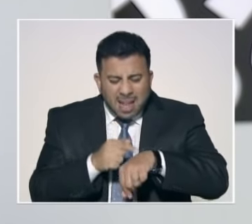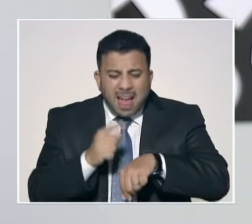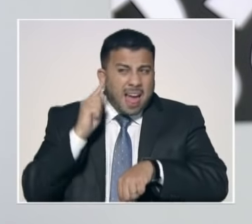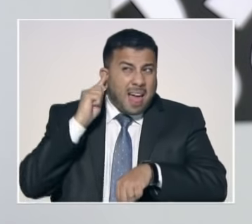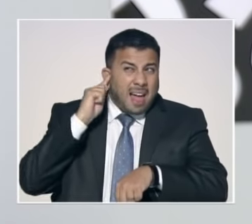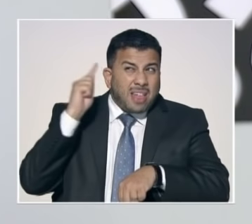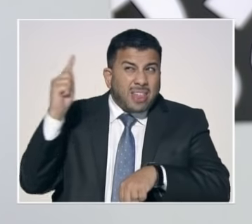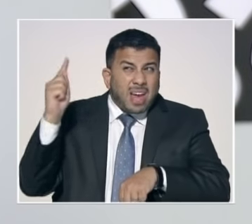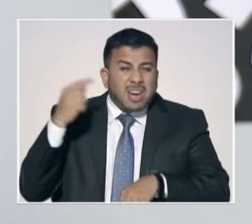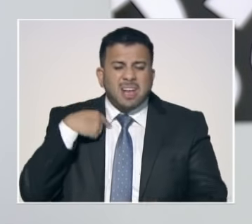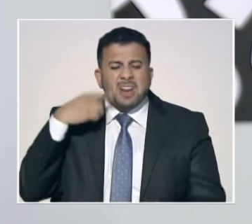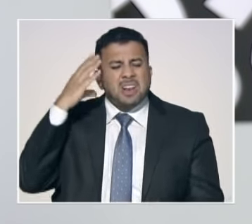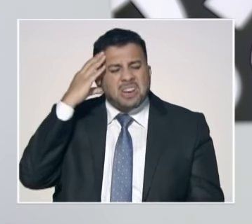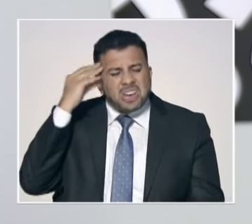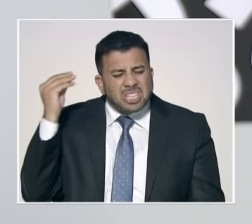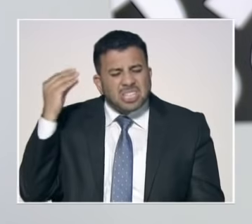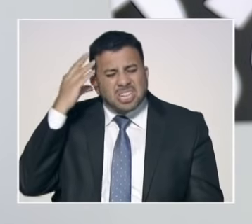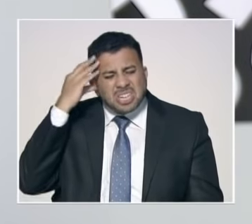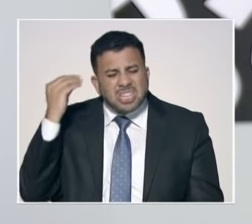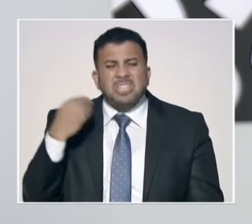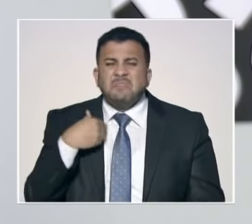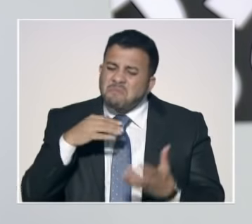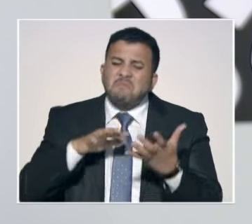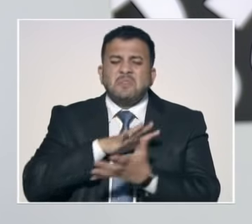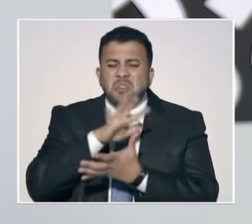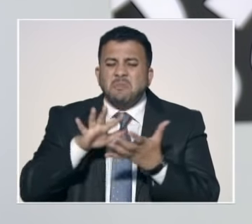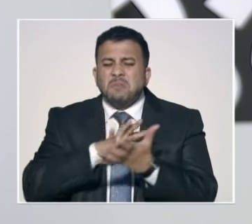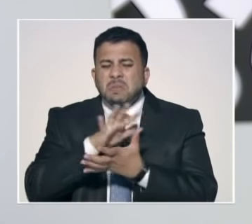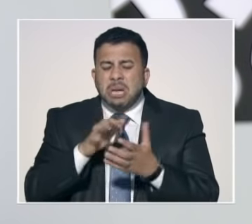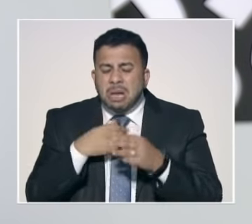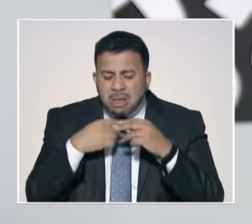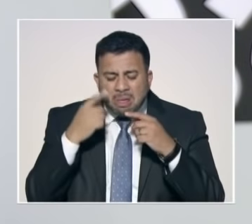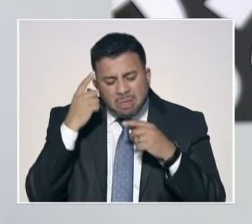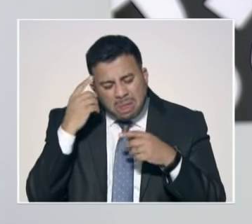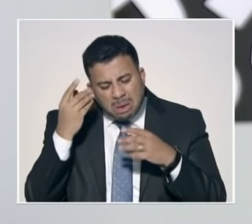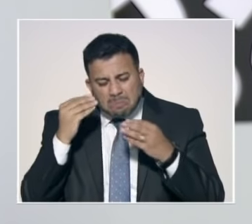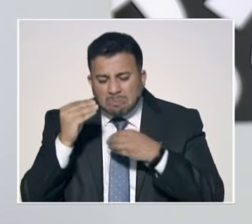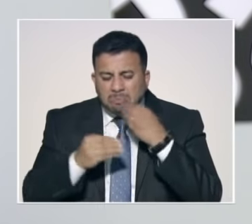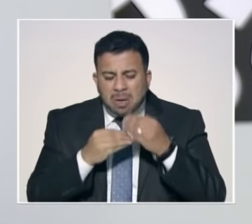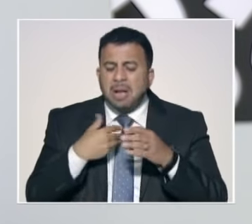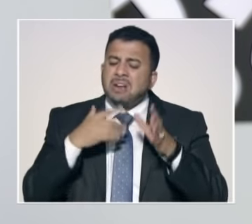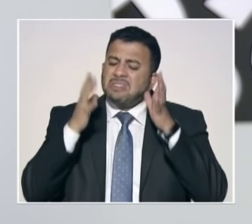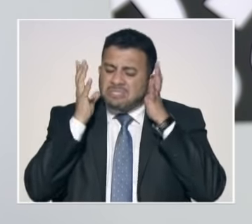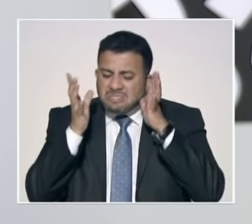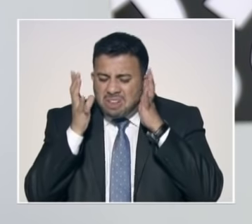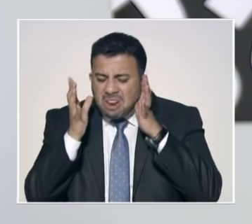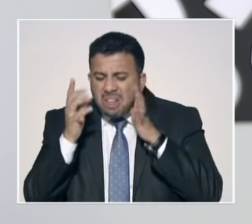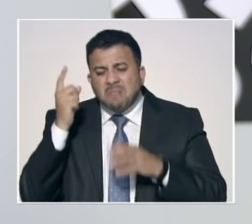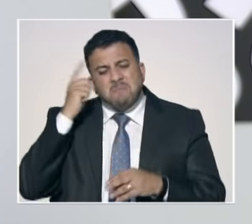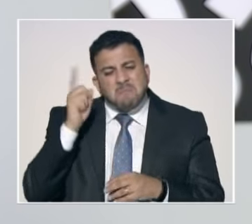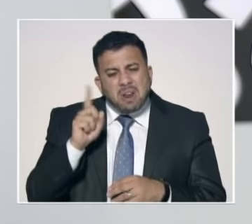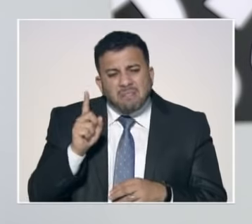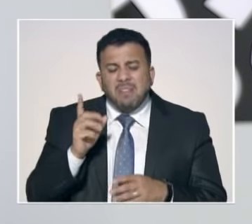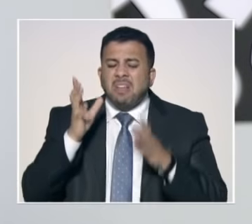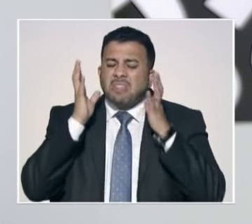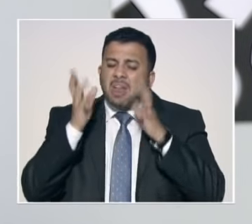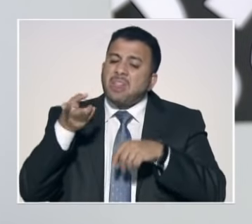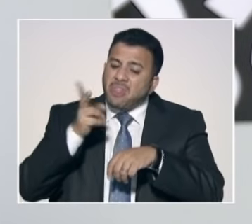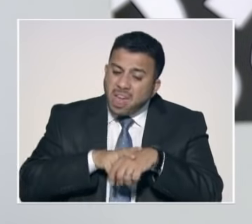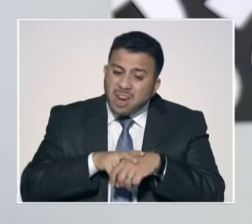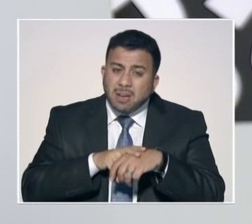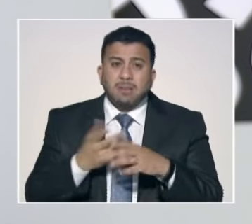تقول أنسى وعندي مشاكل وعندي كذا، وبعدين أنتبه أحيانا تقول أعيدها وأحيانا ما أعيد. أم محمد الله يرضى عليك، الصلاة